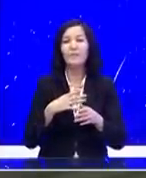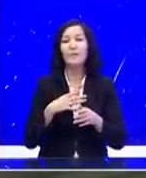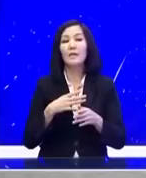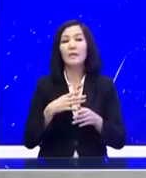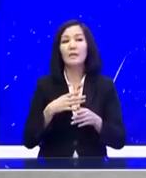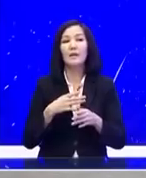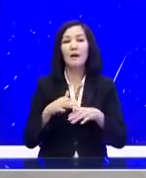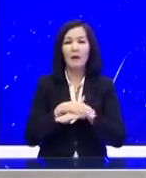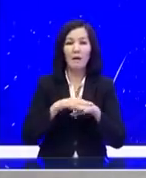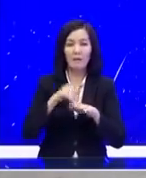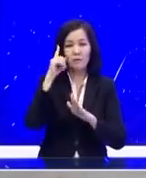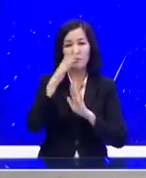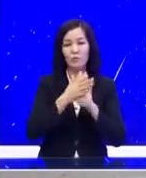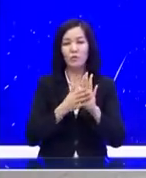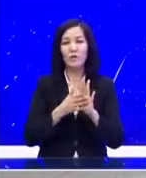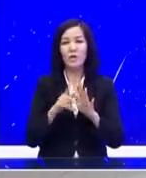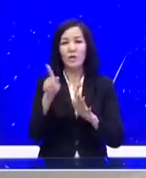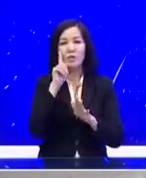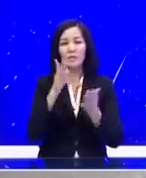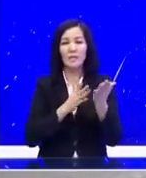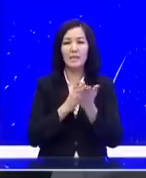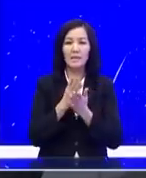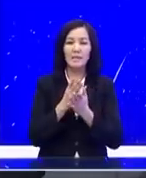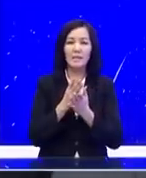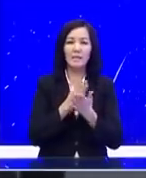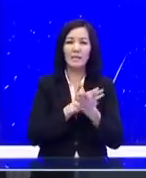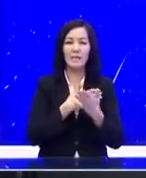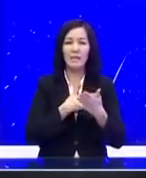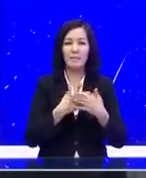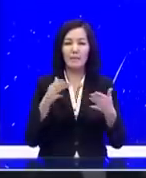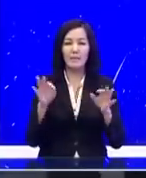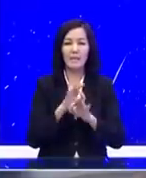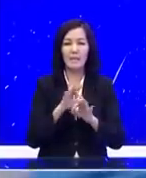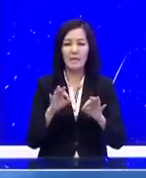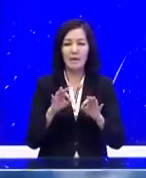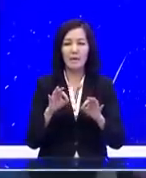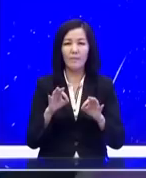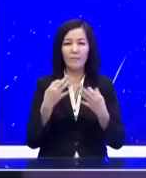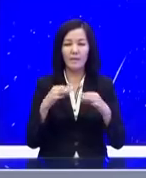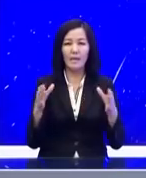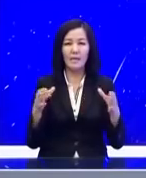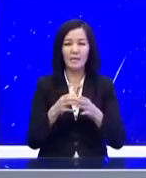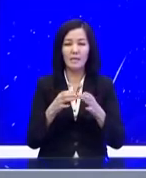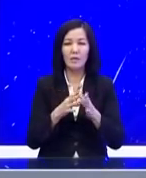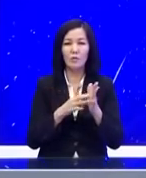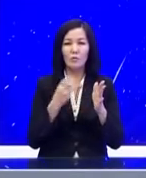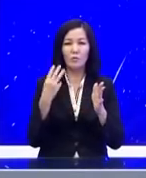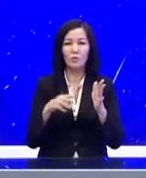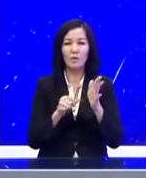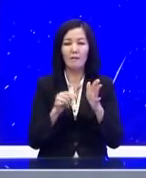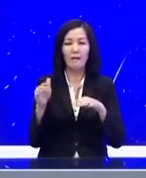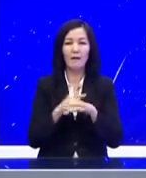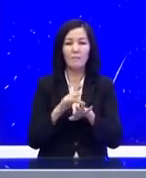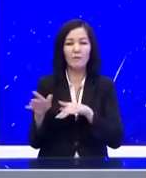жатыр ғой енді. Жалпы жастар саясаты мәселелер басқармасының еріктілері бүгінгі күнге дейін 936 қайырымдылық шарасын өткізіпті. Оның